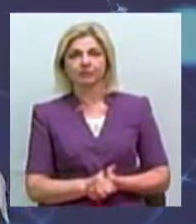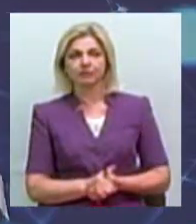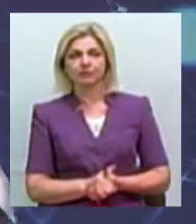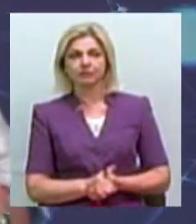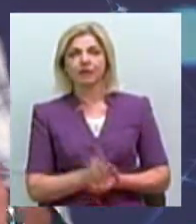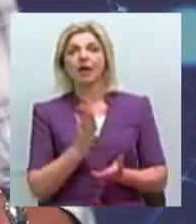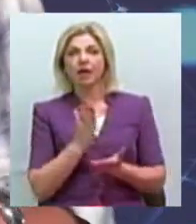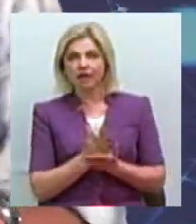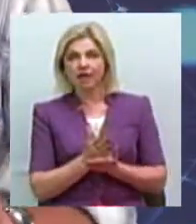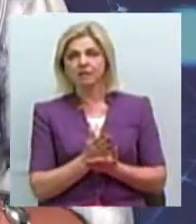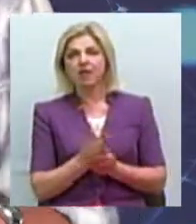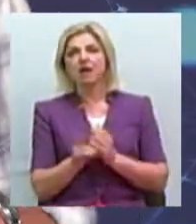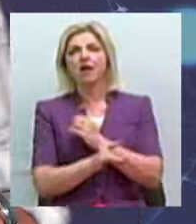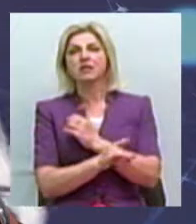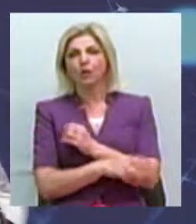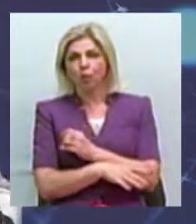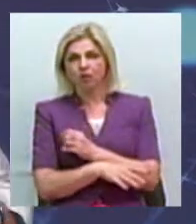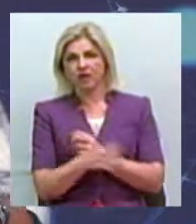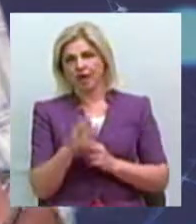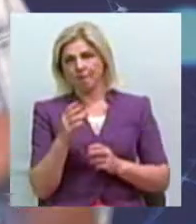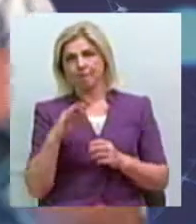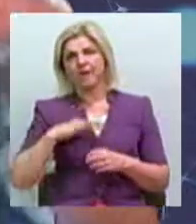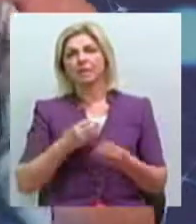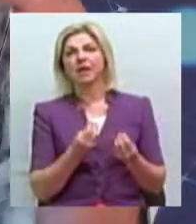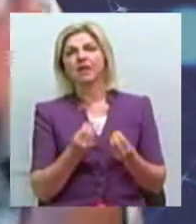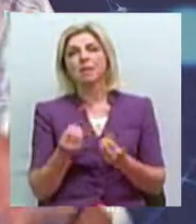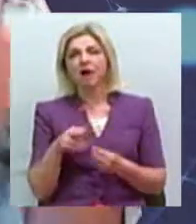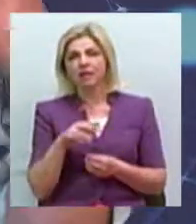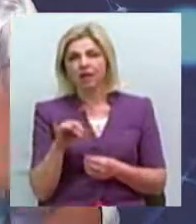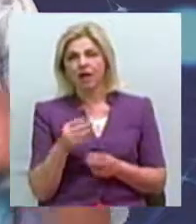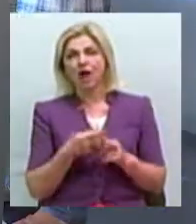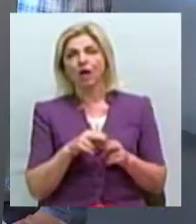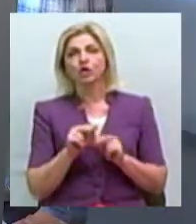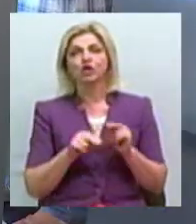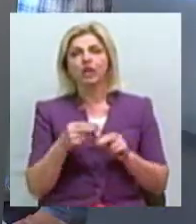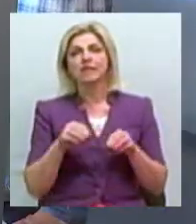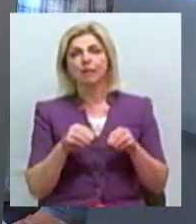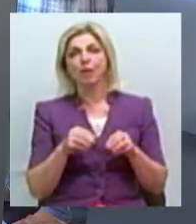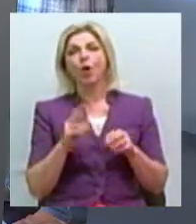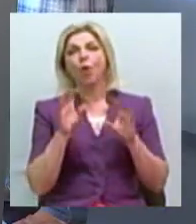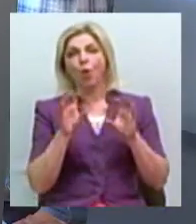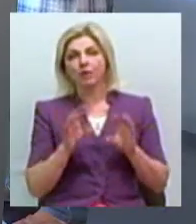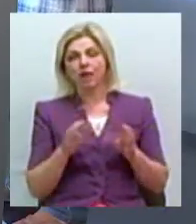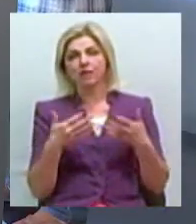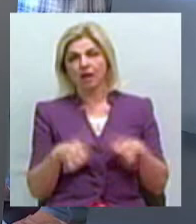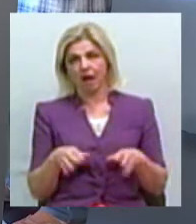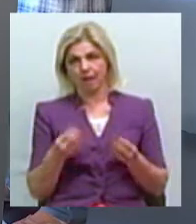есть разоренные предприниматели, которые через земельный кодекс утратили бизнес.